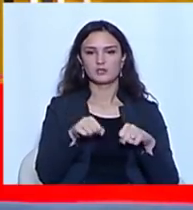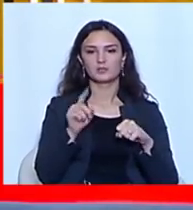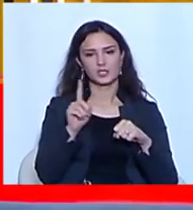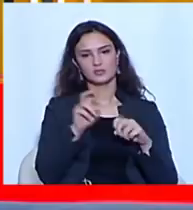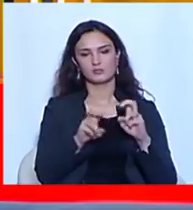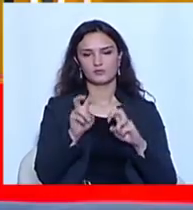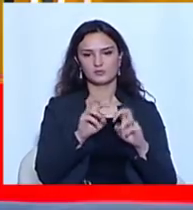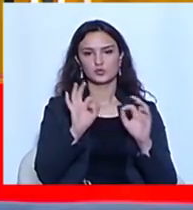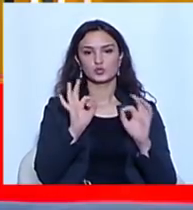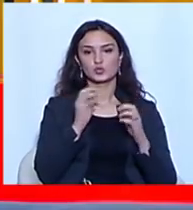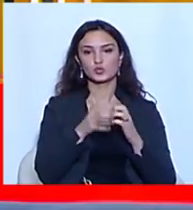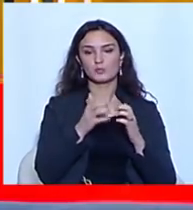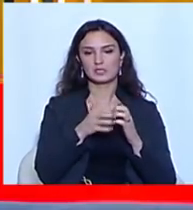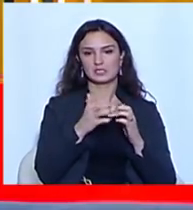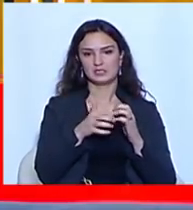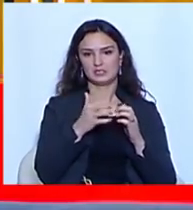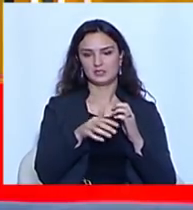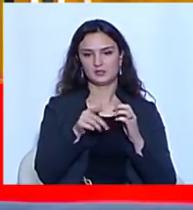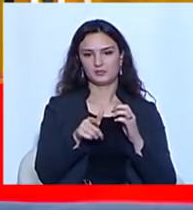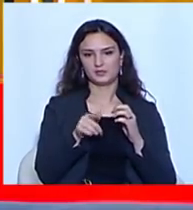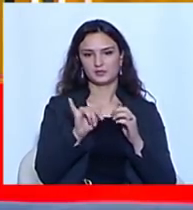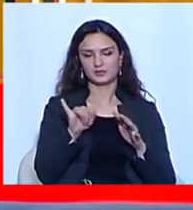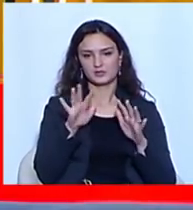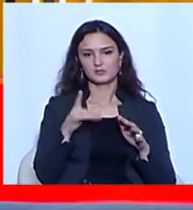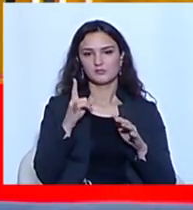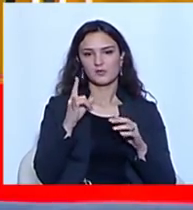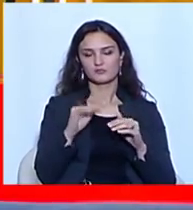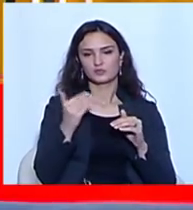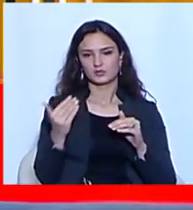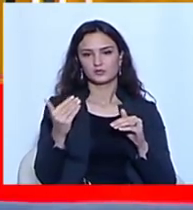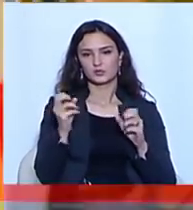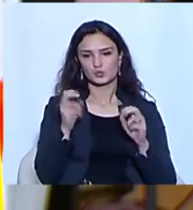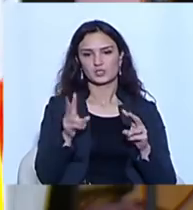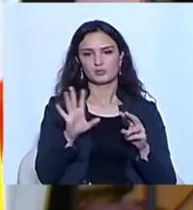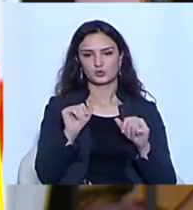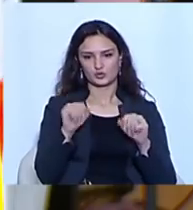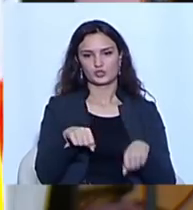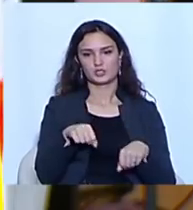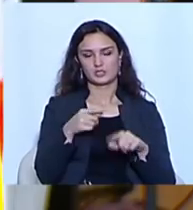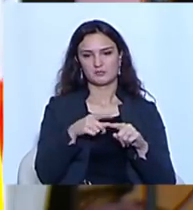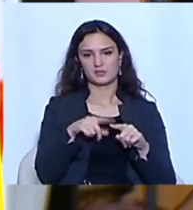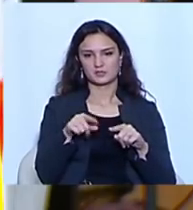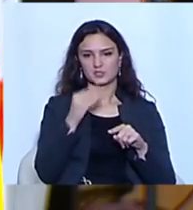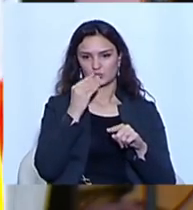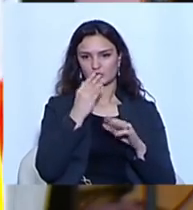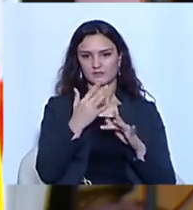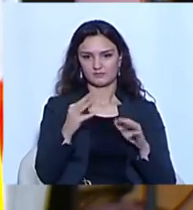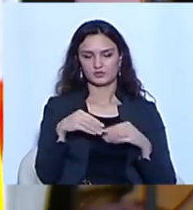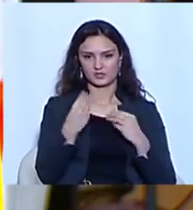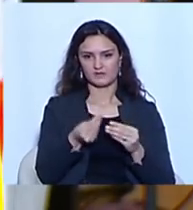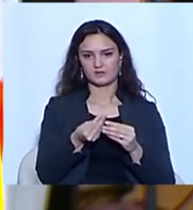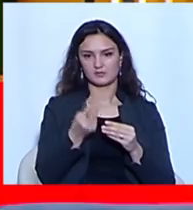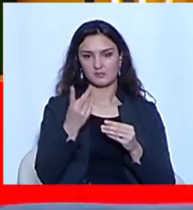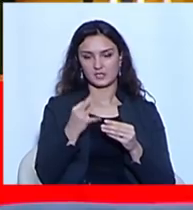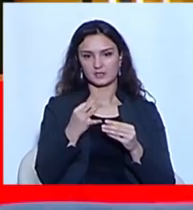მოვძებნოთ ზომიერების ისეთი ზღვარი, სადაც ბავშვისათვის უსაფრთხოდ შეიძლება თუნდაც ეს სასოსნაობები შევთავაზოთ.